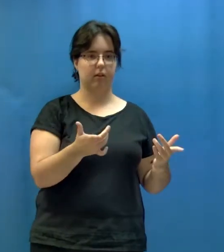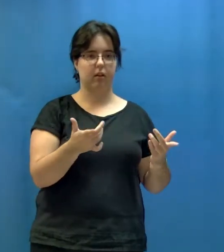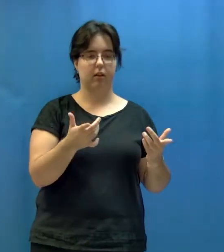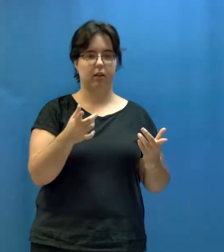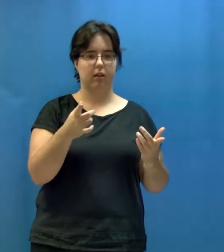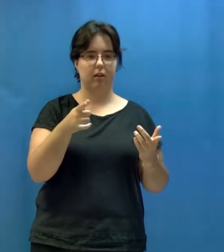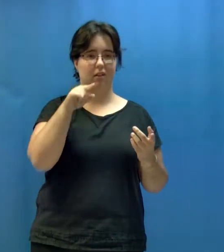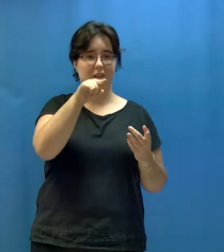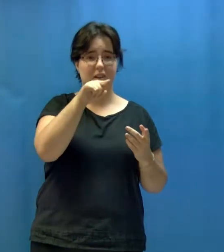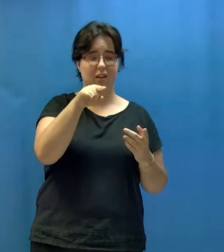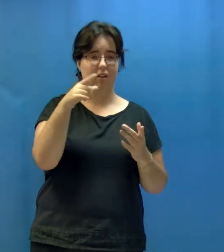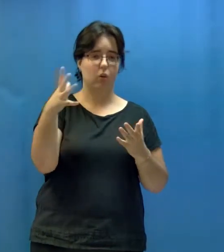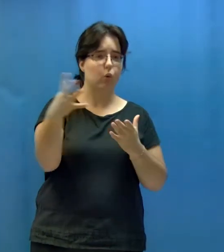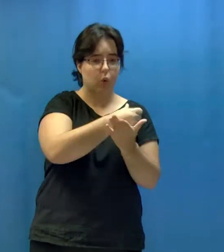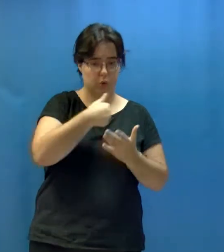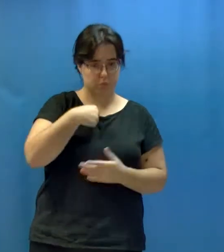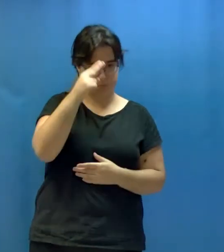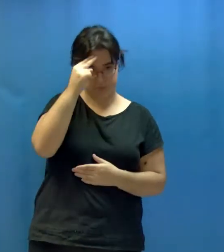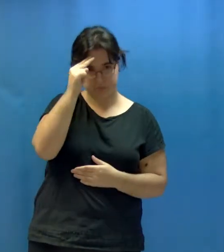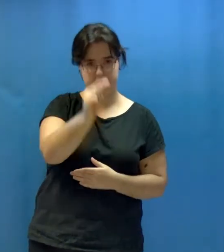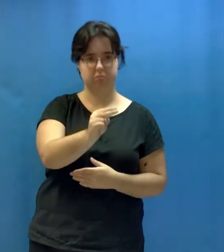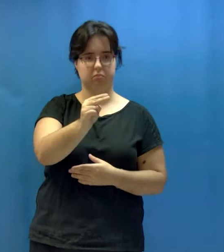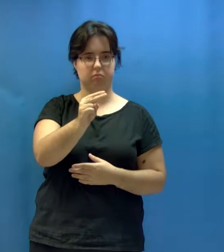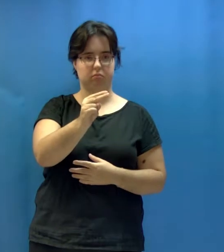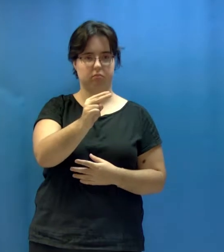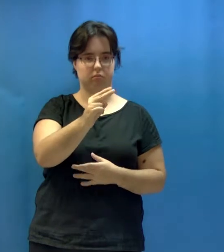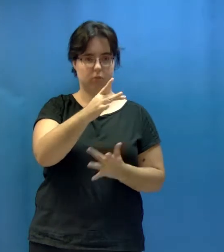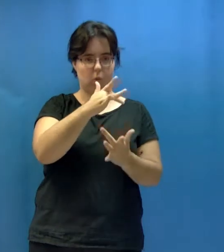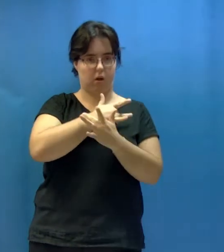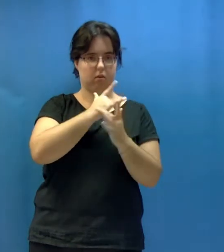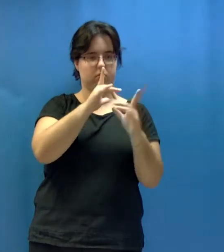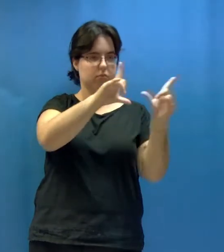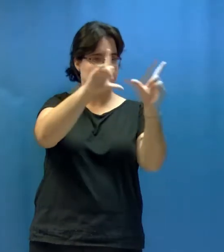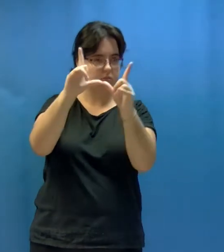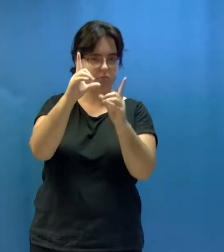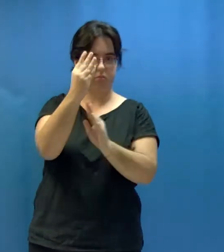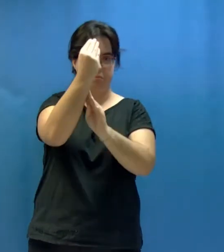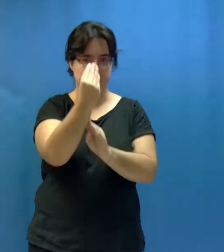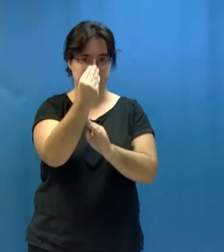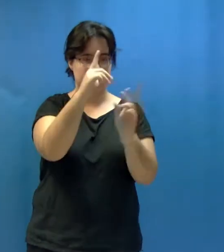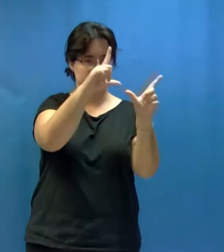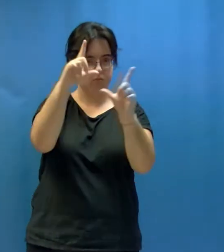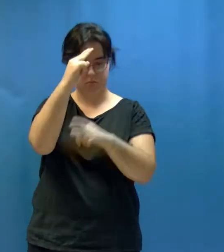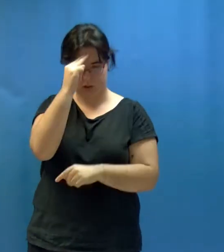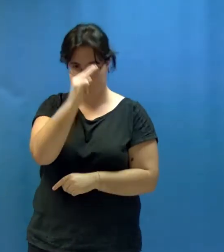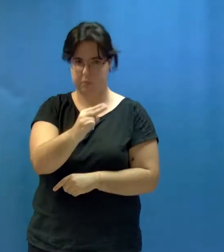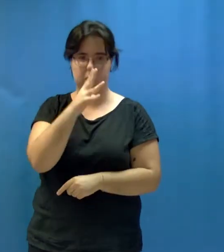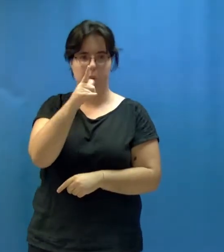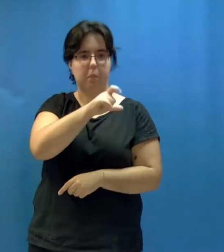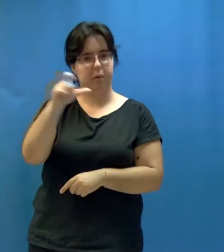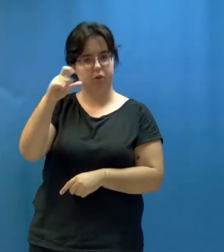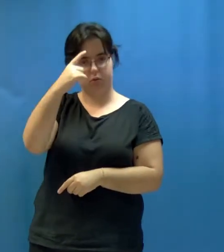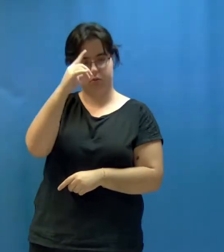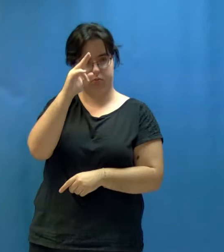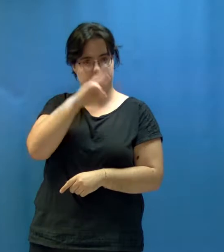quals tenim un absolut respecte per aquestes imatges, per aquesta simbologia i per la gent que professa la fe. Absolut respecte, però és que la creu del Ribalta és una